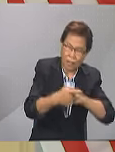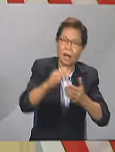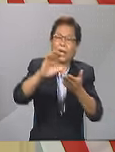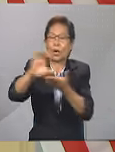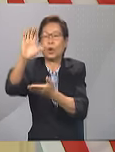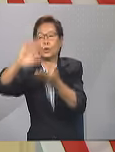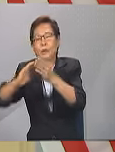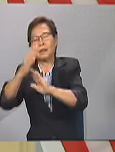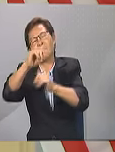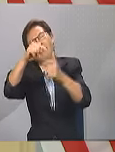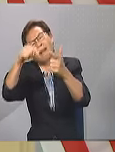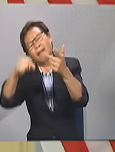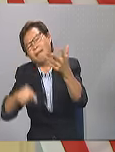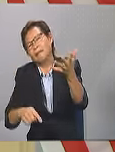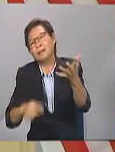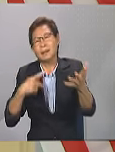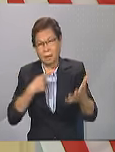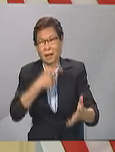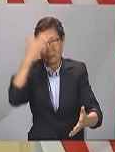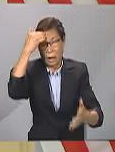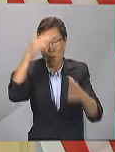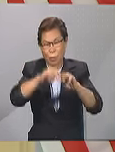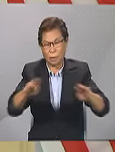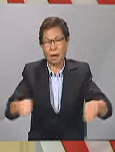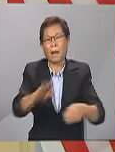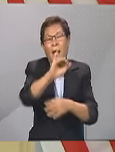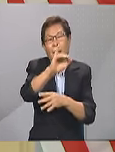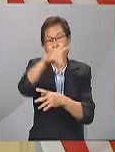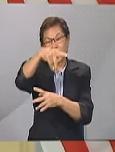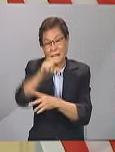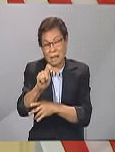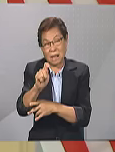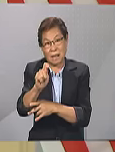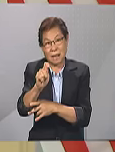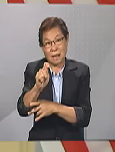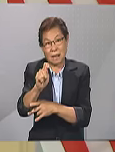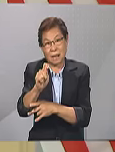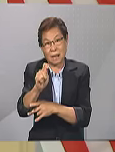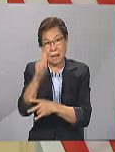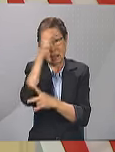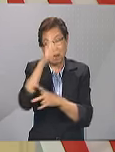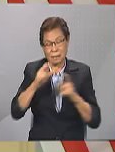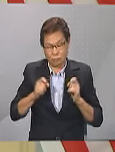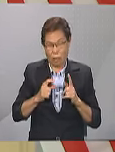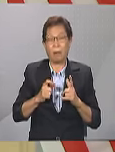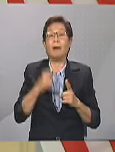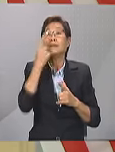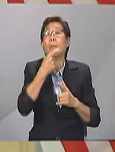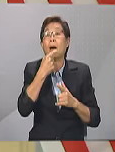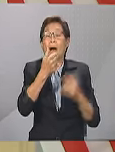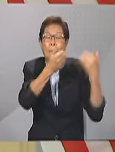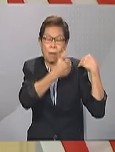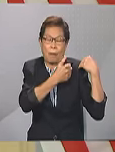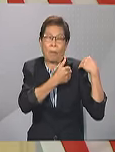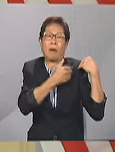community dan sebagainya seperti itu tahu Praja Praja IPDN ada di bawah Kementerian Putra lain